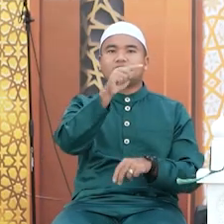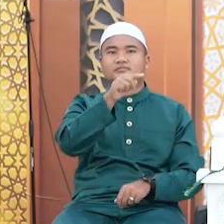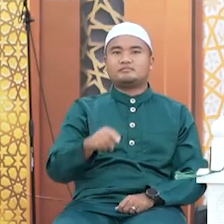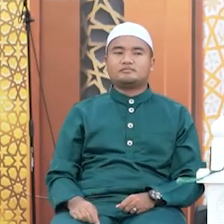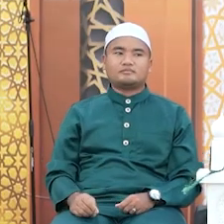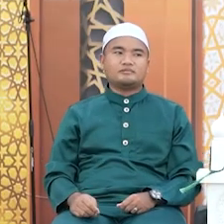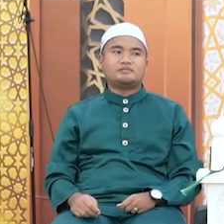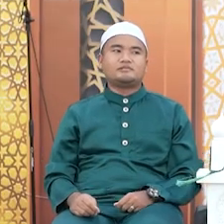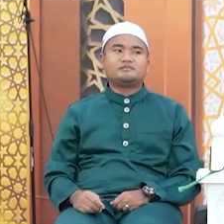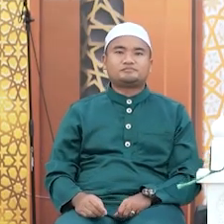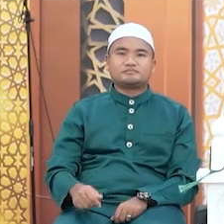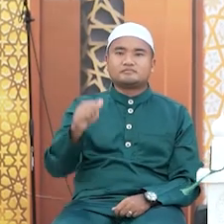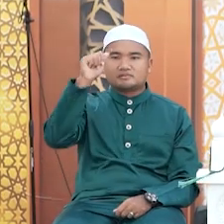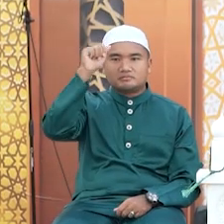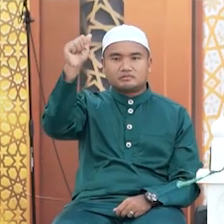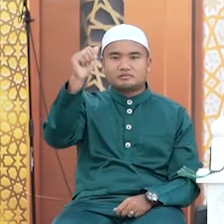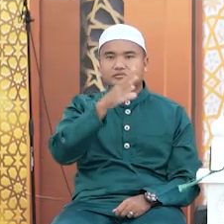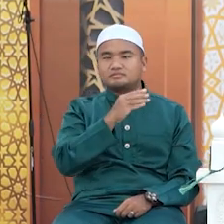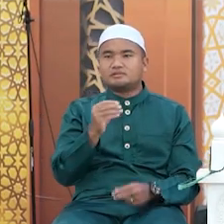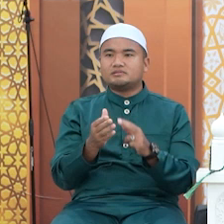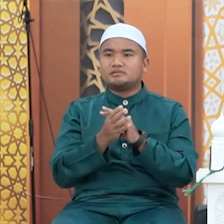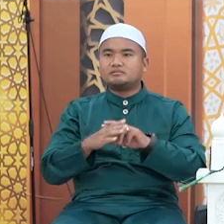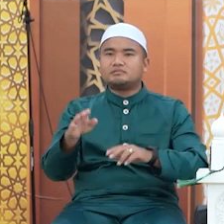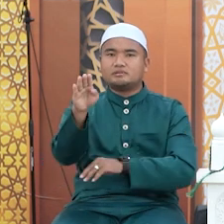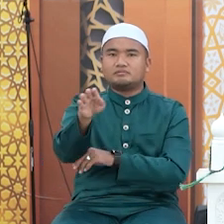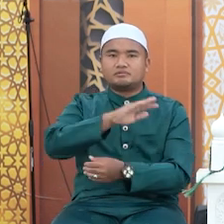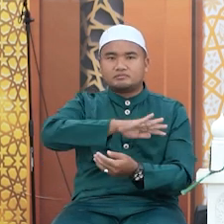Assalamualaikum warahmatullahi wabarakatuh.